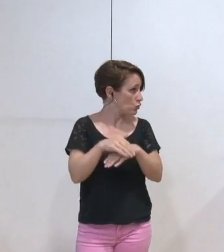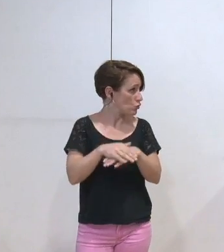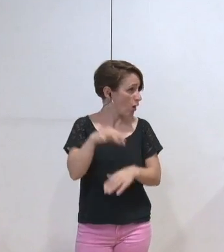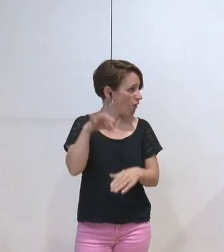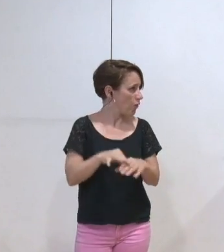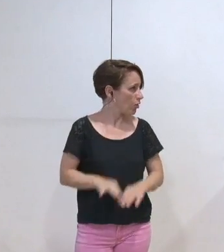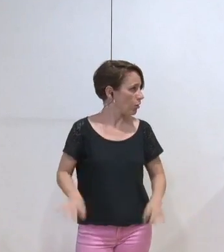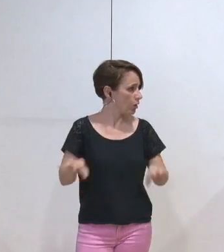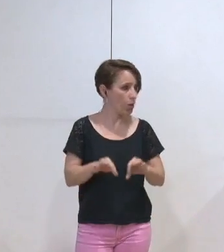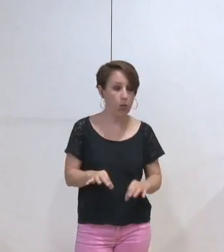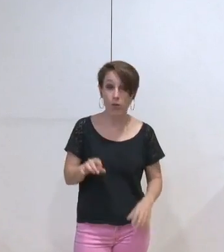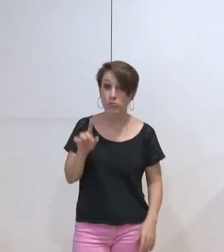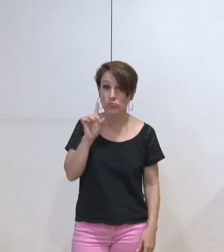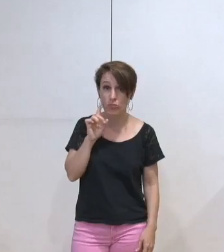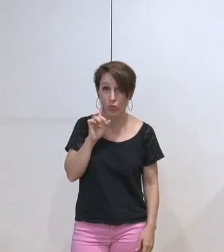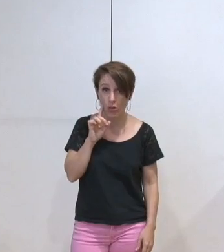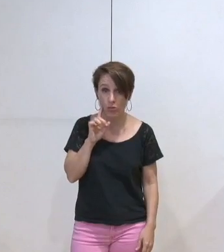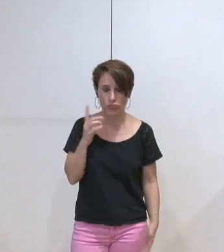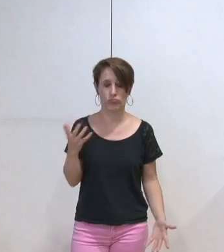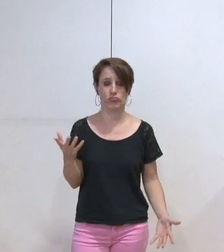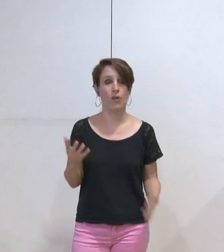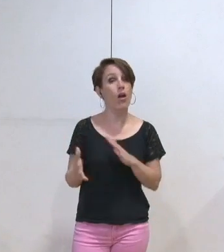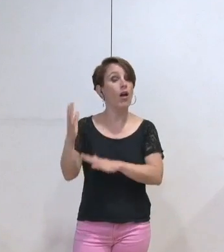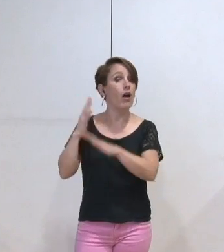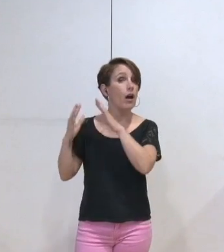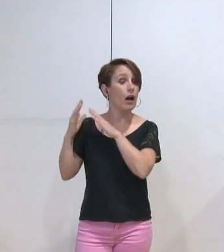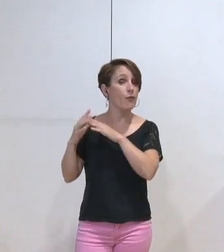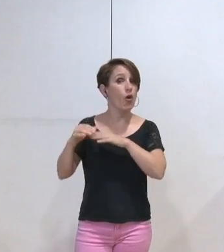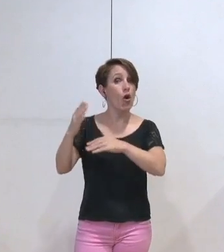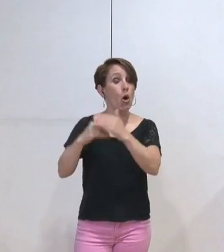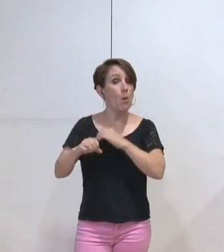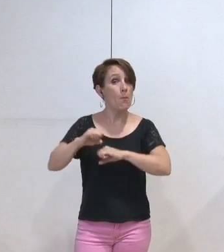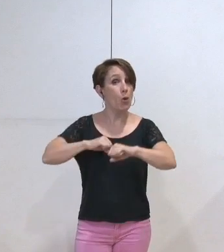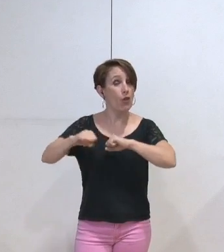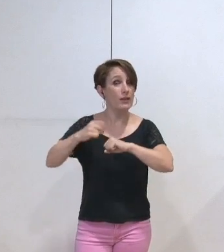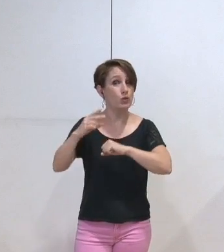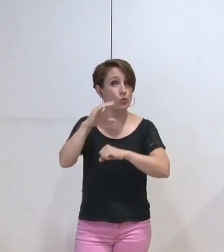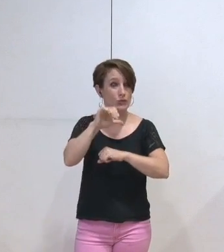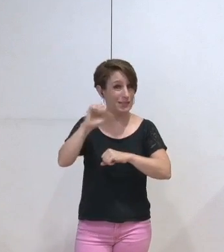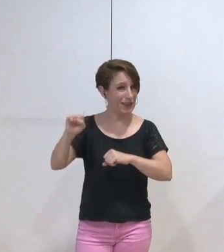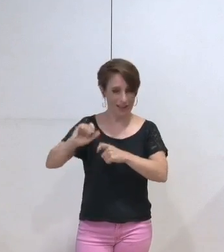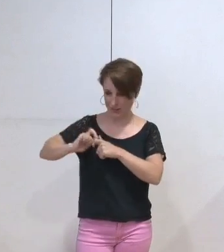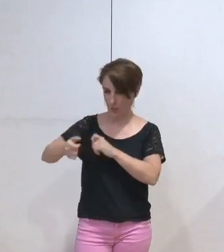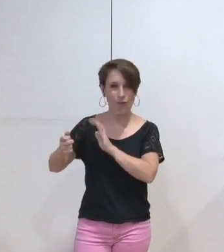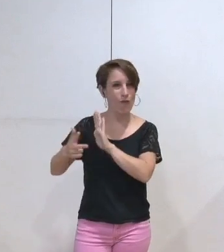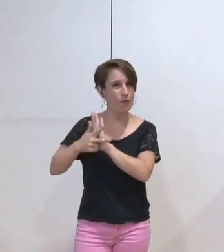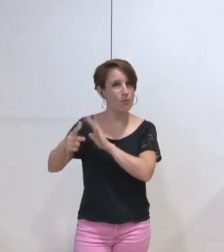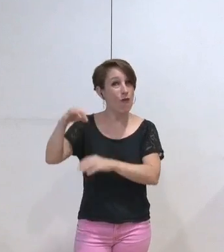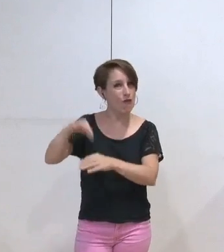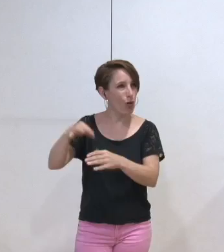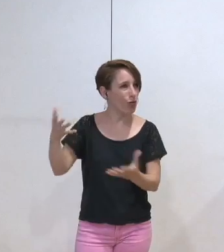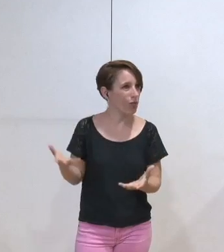était d'usage lors des précédents un mandat que les plans d'action des du CCS fassent l'objet d'une approbation d'un vote et lorsque vous